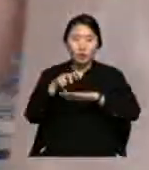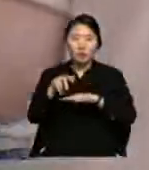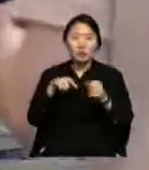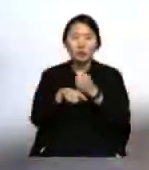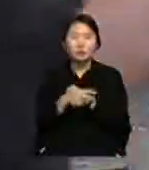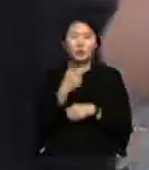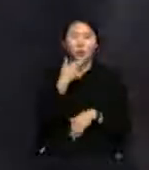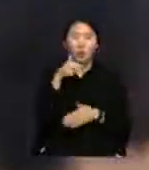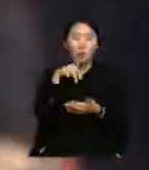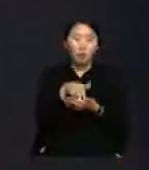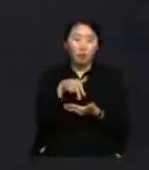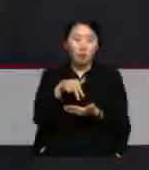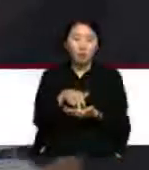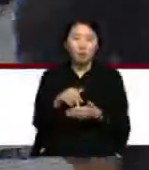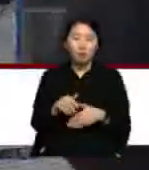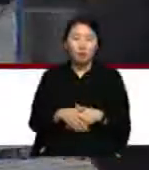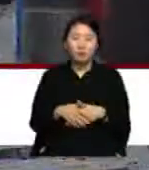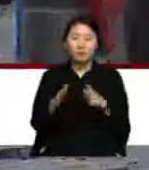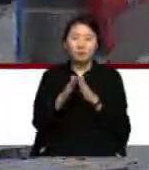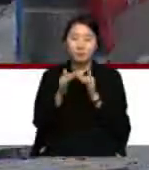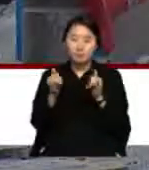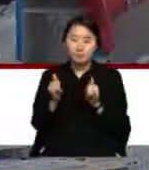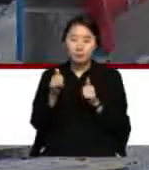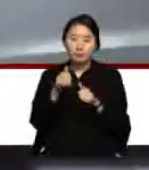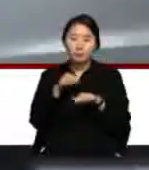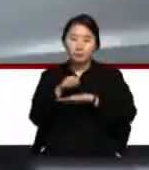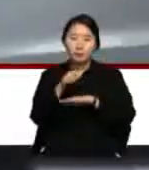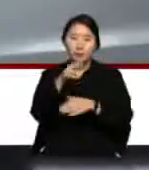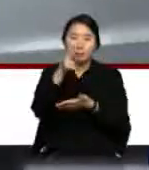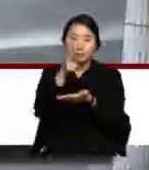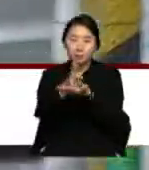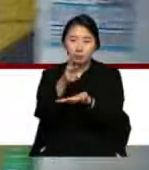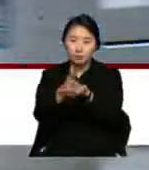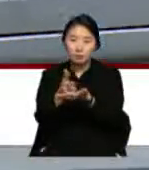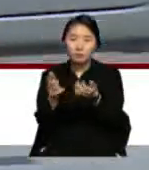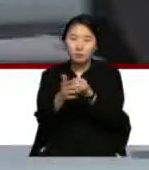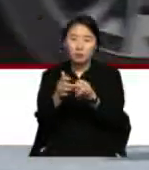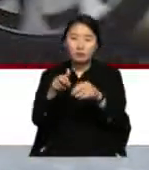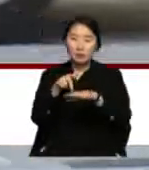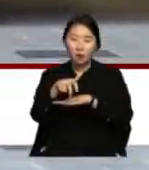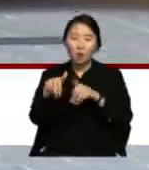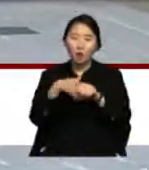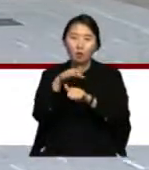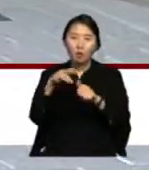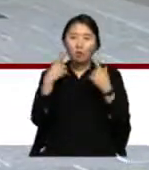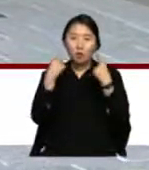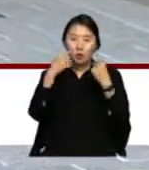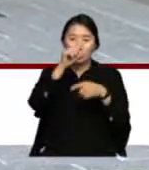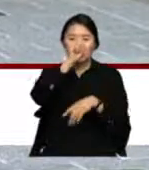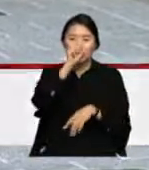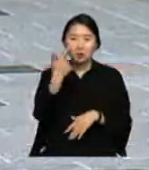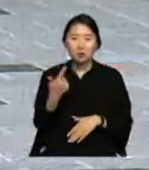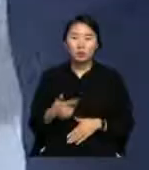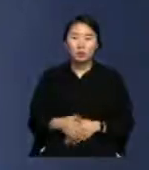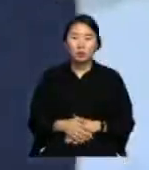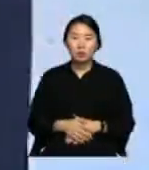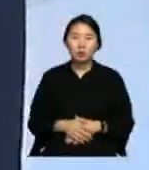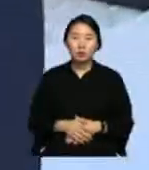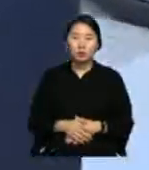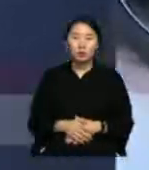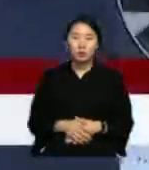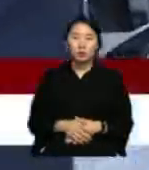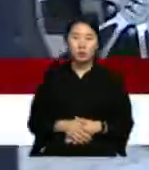무의미하다 는 입장입니다 인도 위에 차를 쉽게 주차할 수 있는 탓에 보행환경 은 여전히 좋지 않다는 겁니다